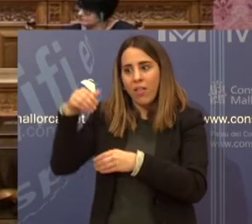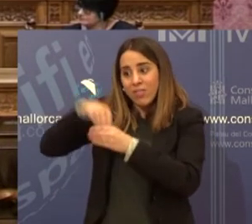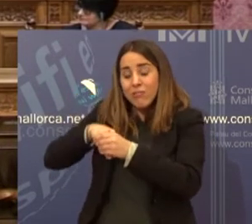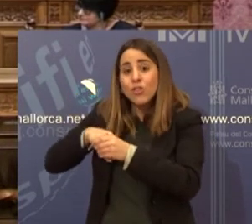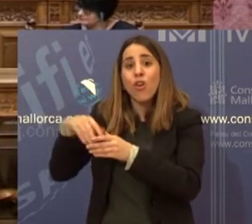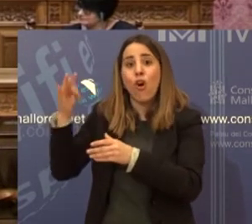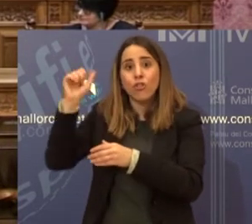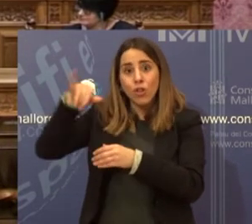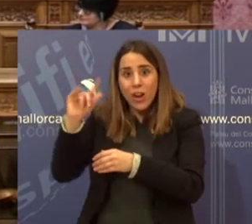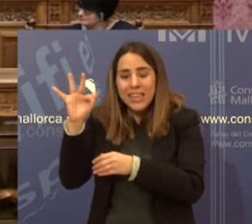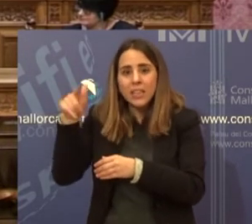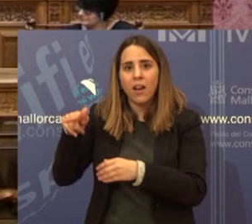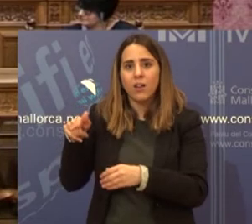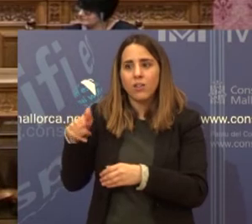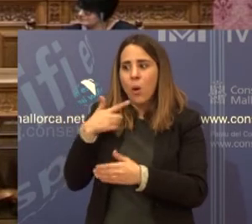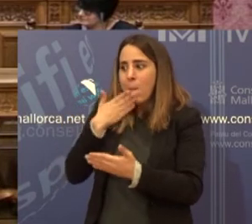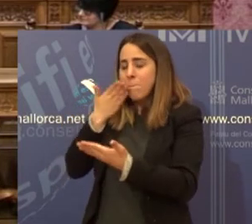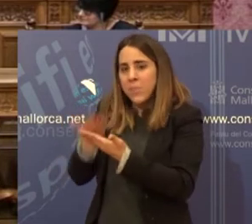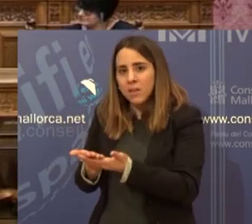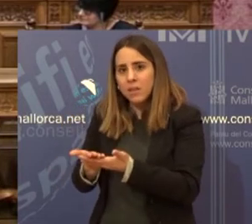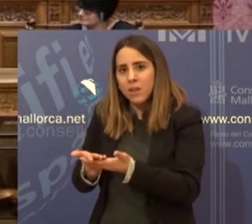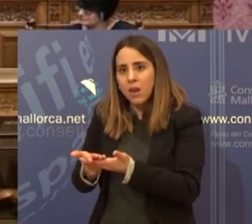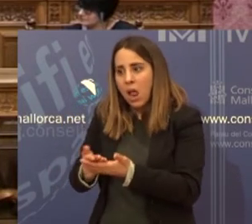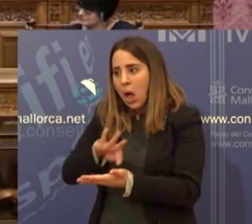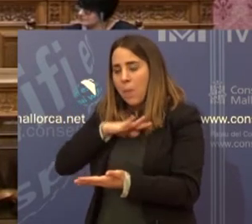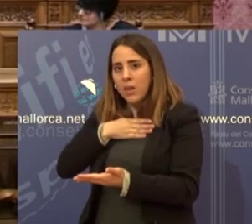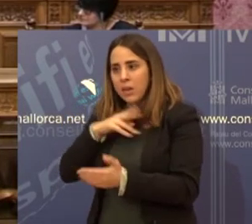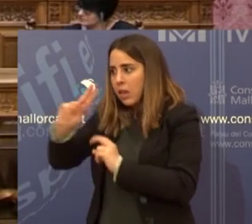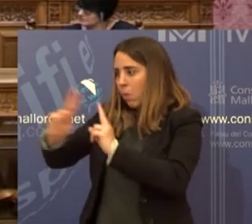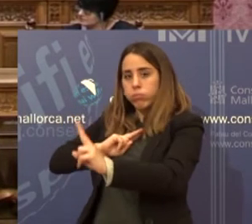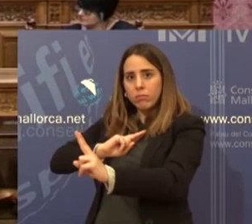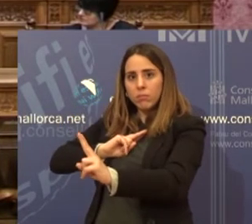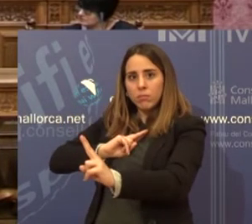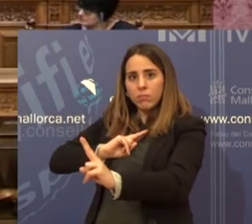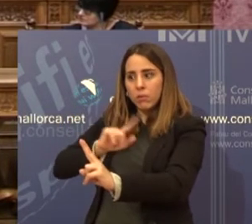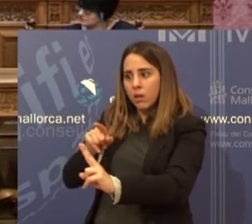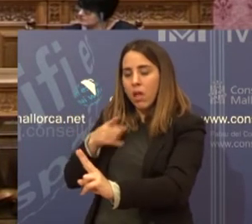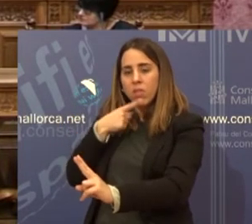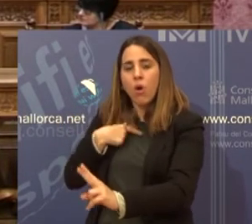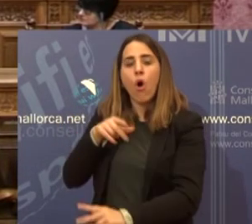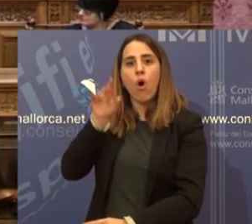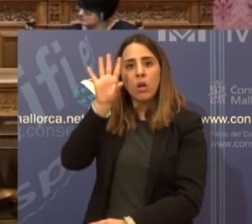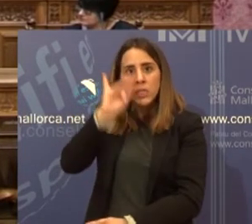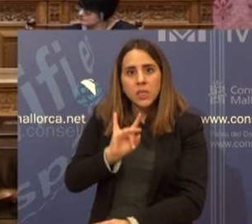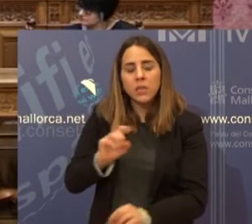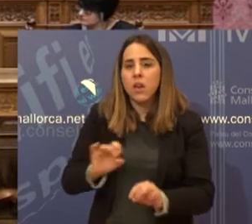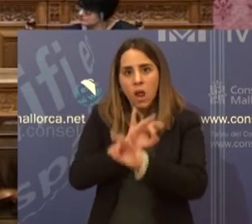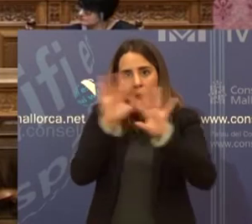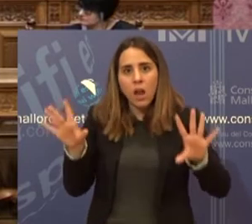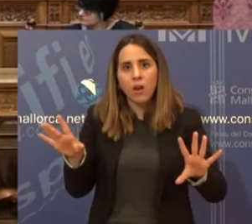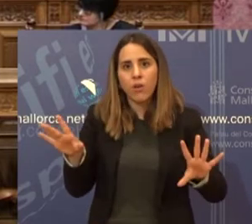tolita. Va ser demanar-lo i l'endemà tenim una contestació i va ser sí, por